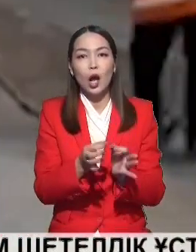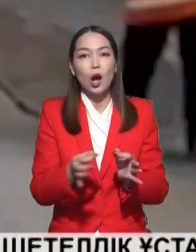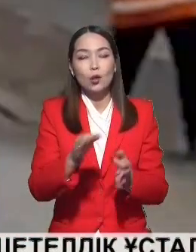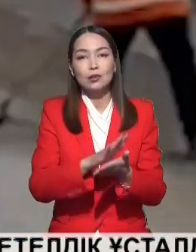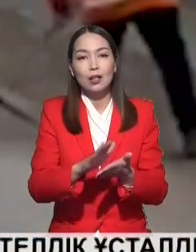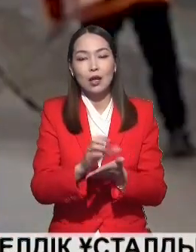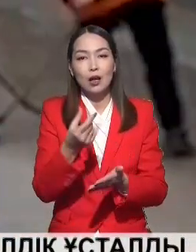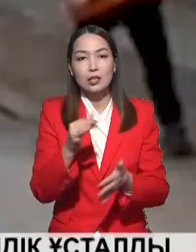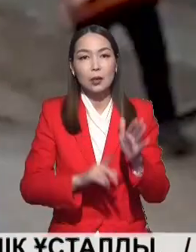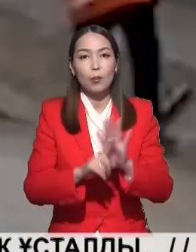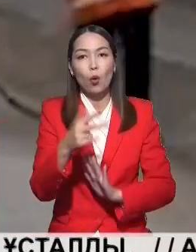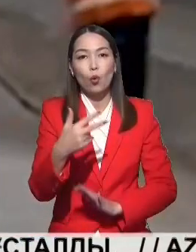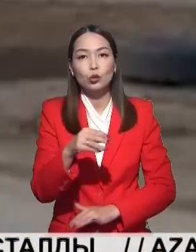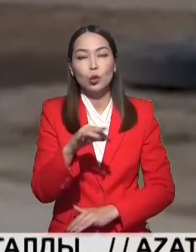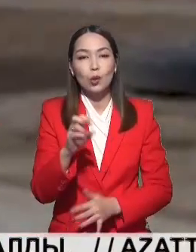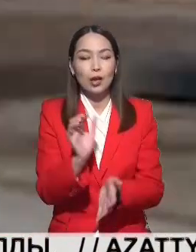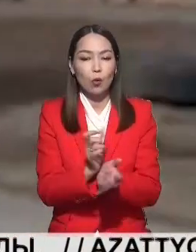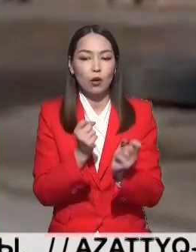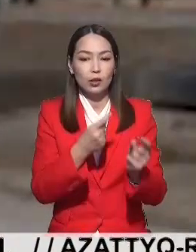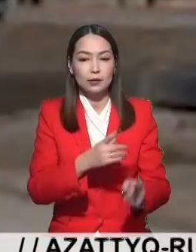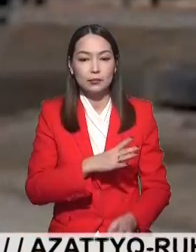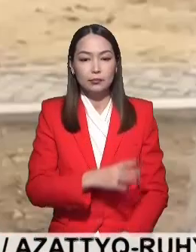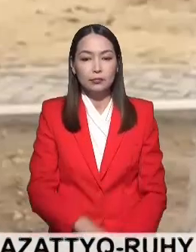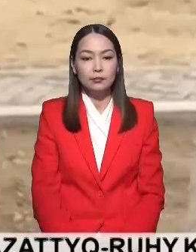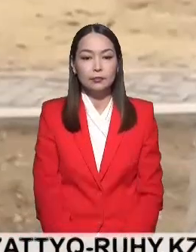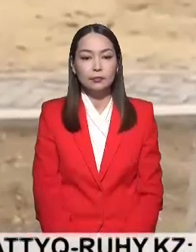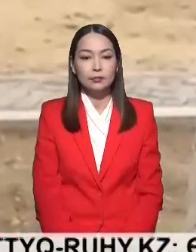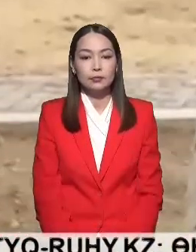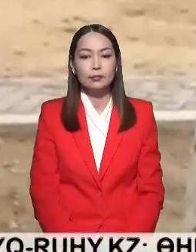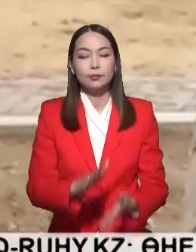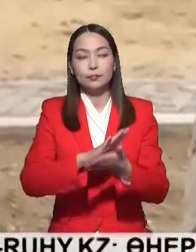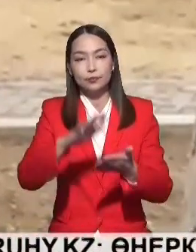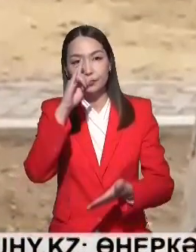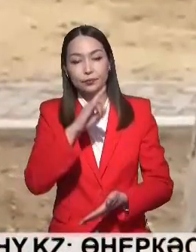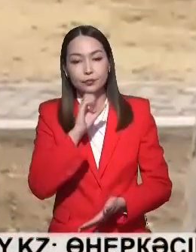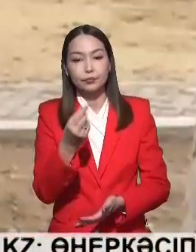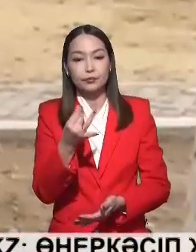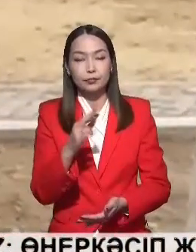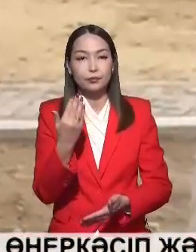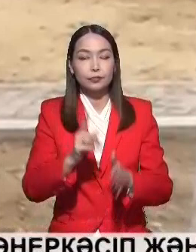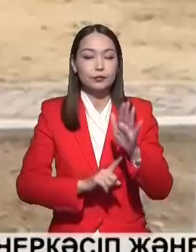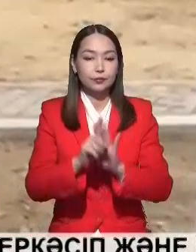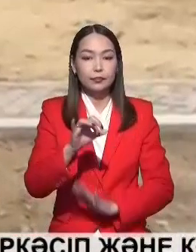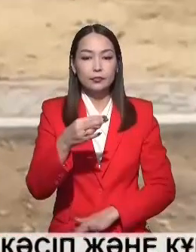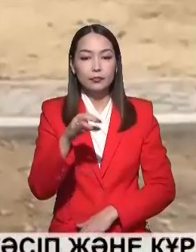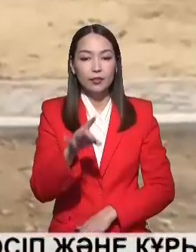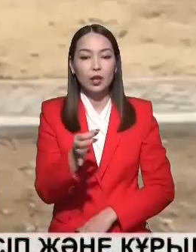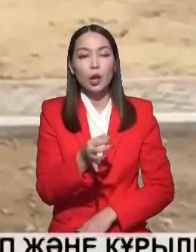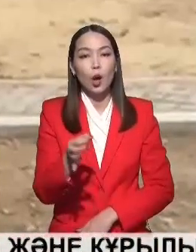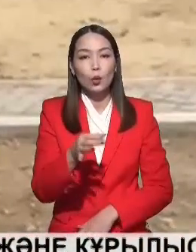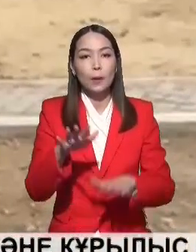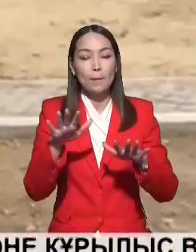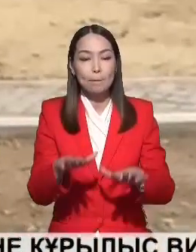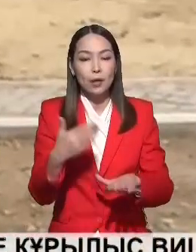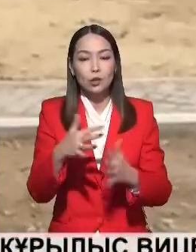акциясы басталғалы 30 тоннадай қоқыс шығарылған. Таза Қазақстан акциясы басталғалы Индер ауданына қарасты елді мекендер